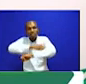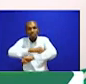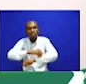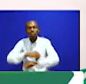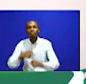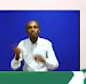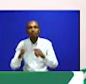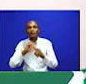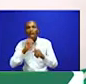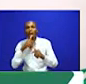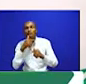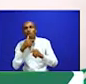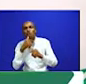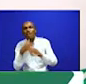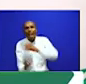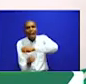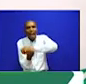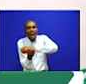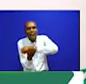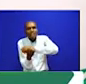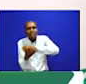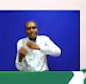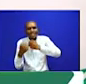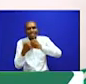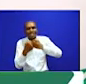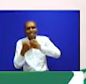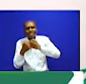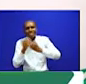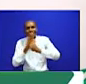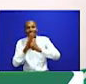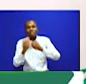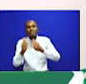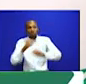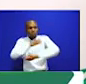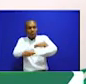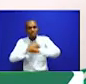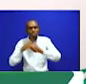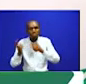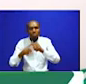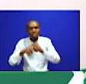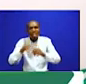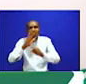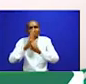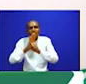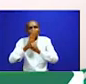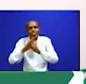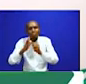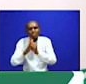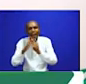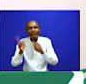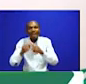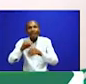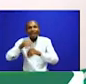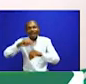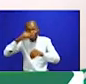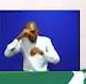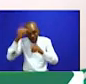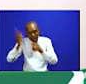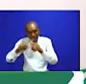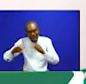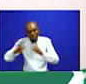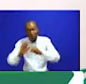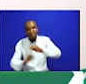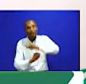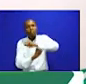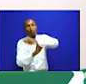Gisiaga. Uyopo ga kwaerera ama kongu eskuru yu wetera nenu wechorana asabu urile eserekari kwenye kia muna ngosirele chiskuru